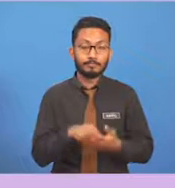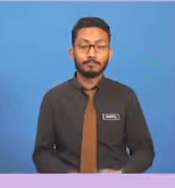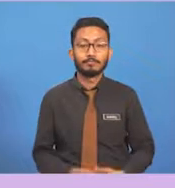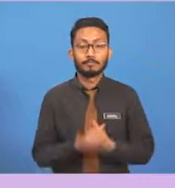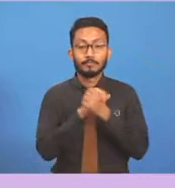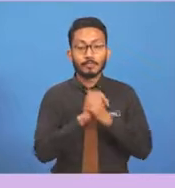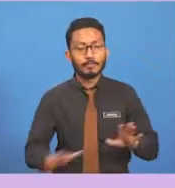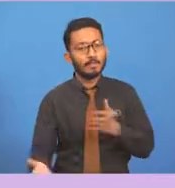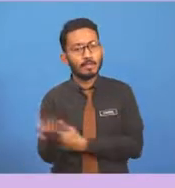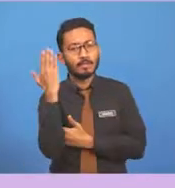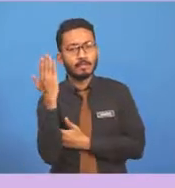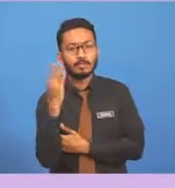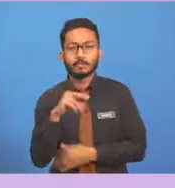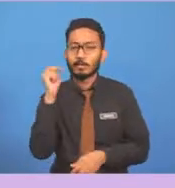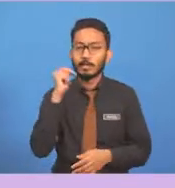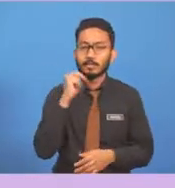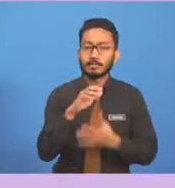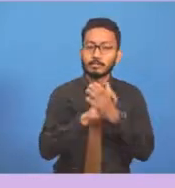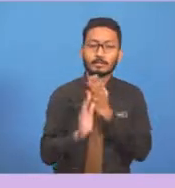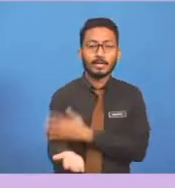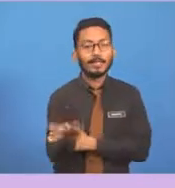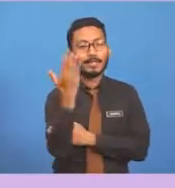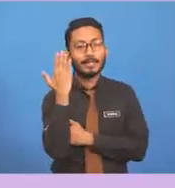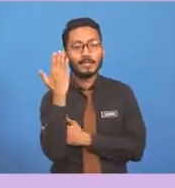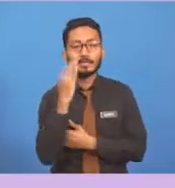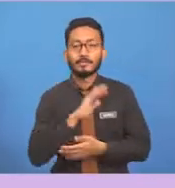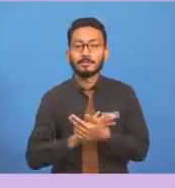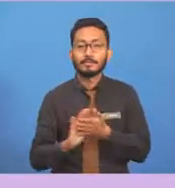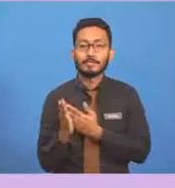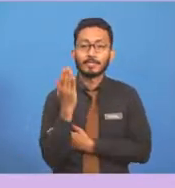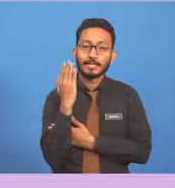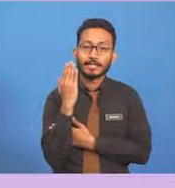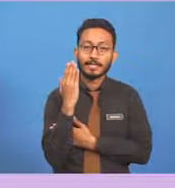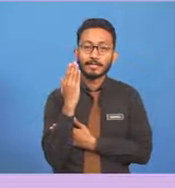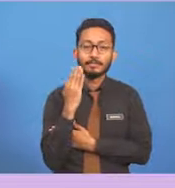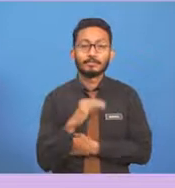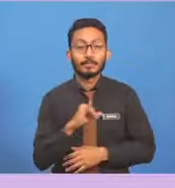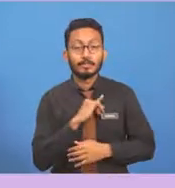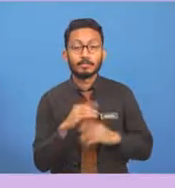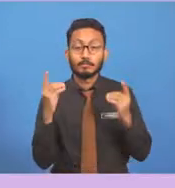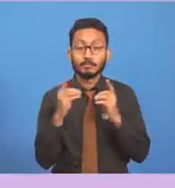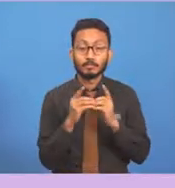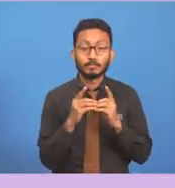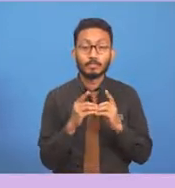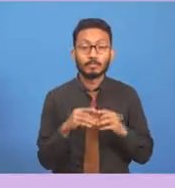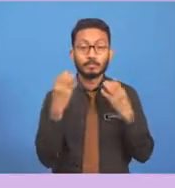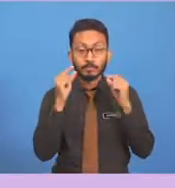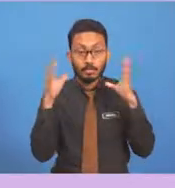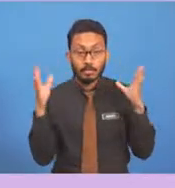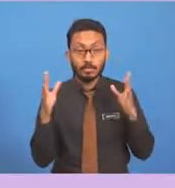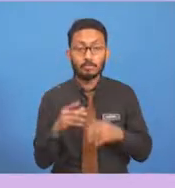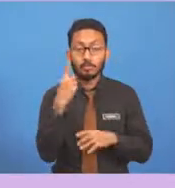Puan. Selamat pagi. Izinkan saya berjumpa guru besar. Tolong tunggu